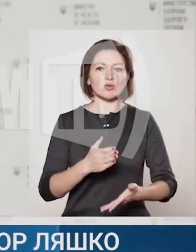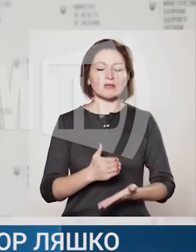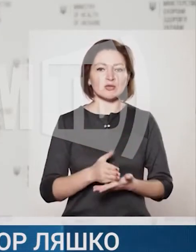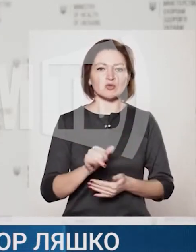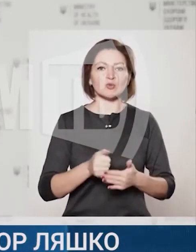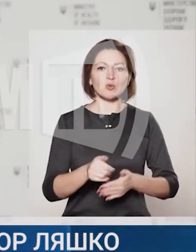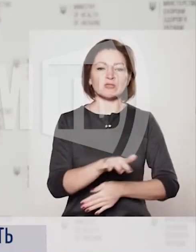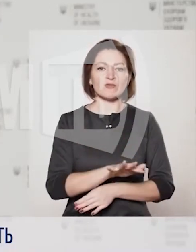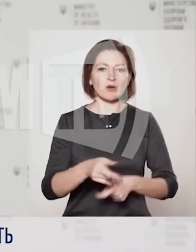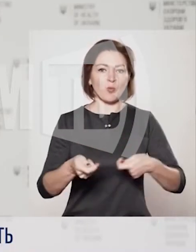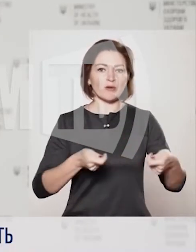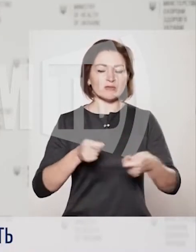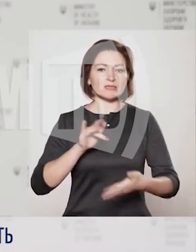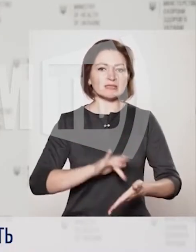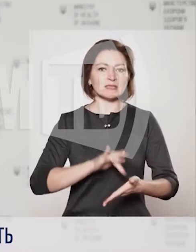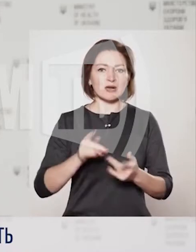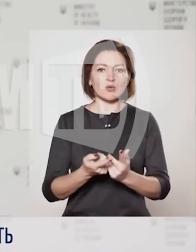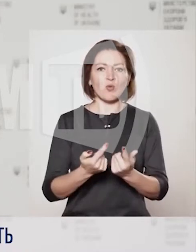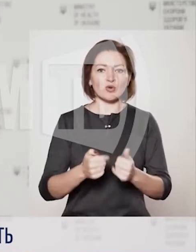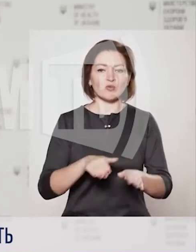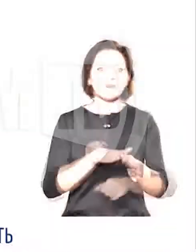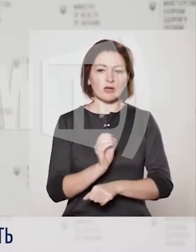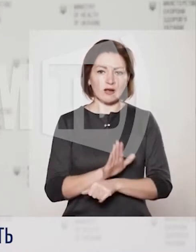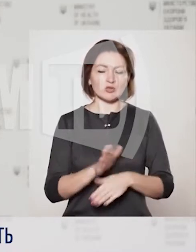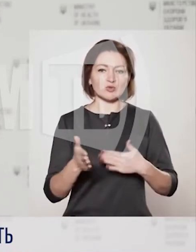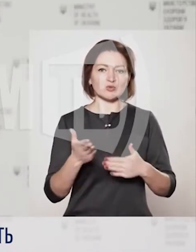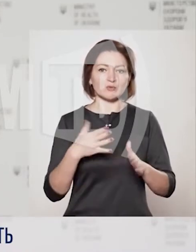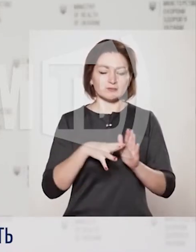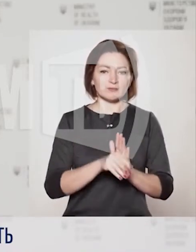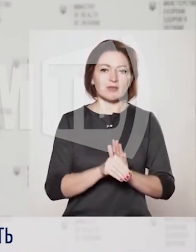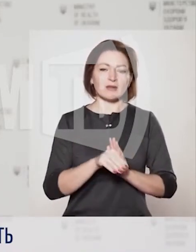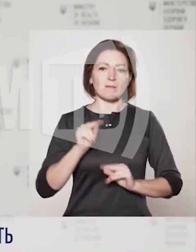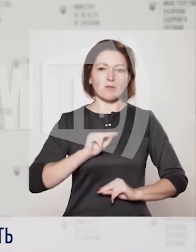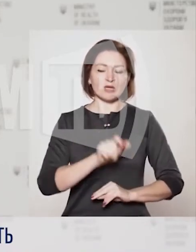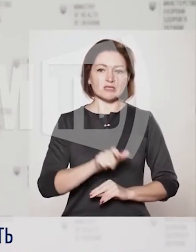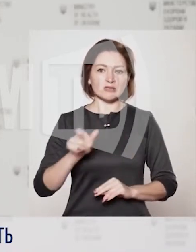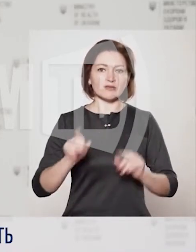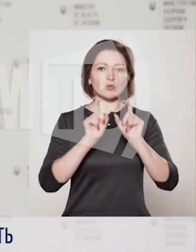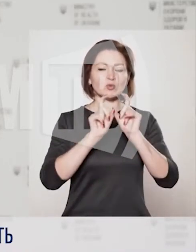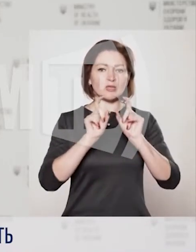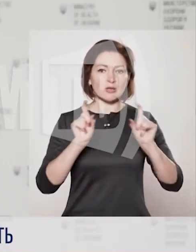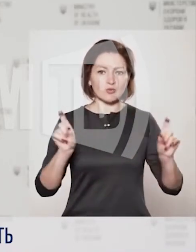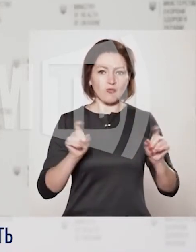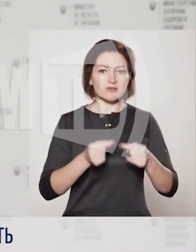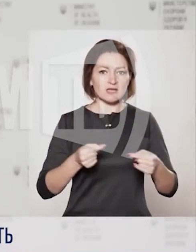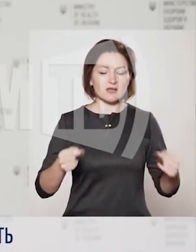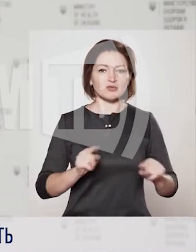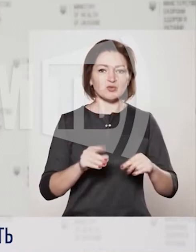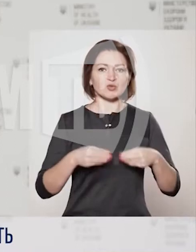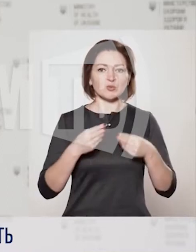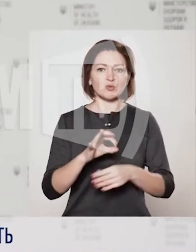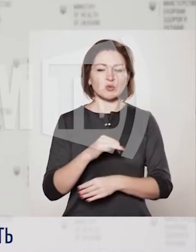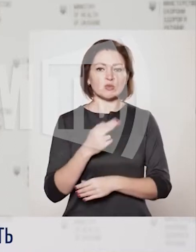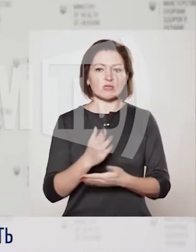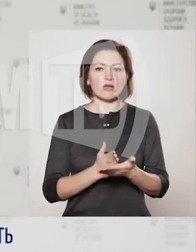належать до сфери управління центральних органів виконавчої влади. Працівники установ, закладів, що надають соціальні